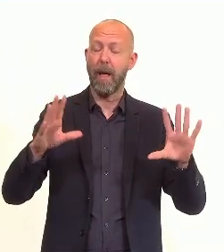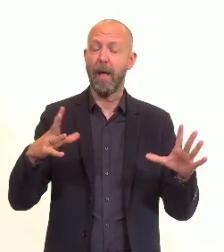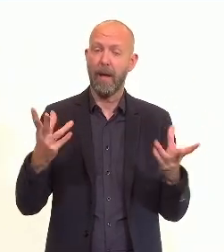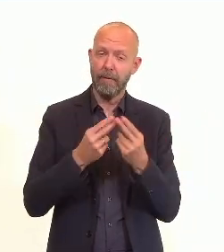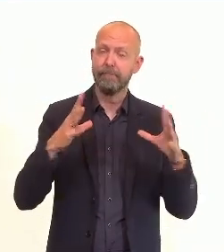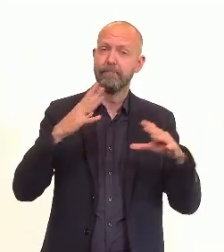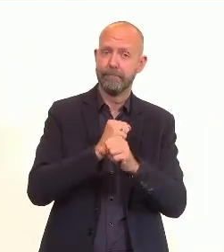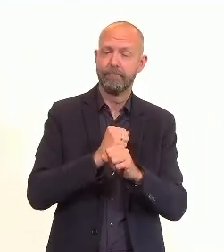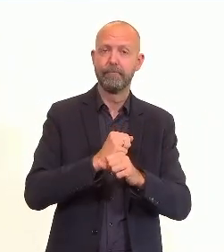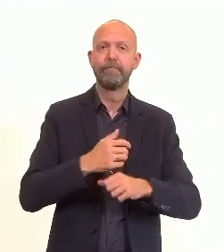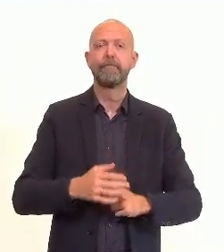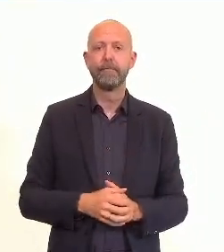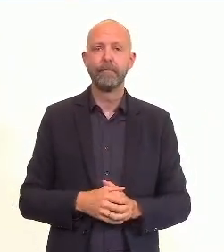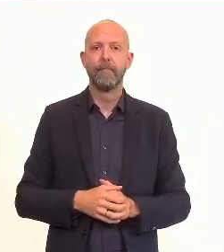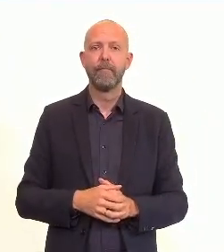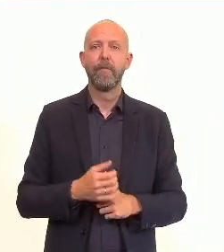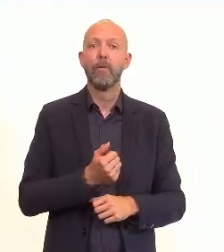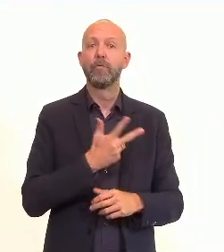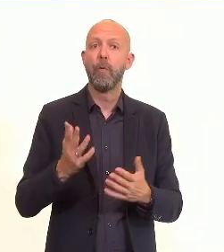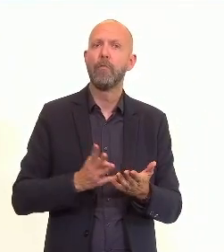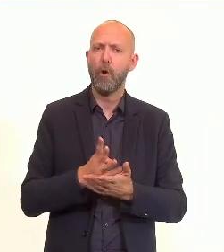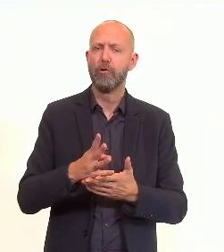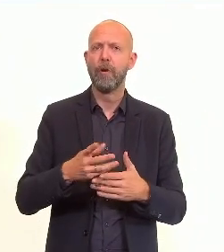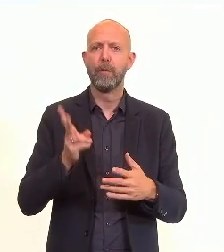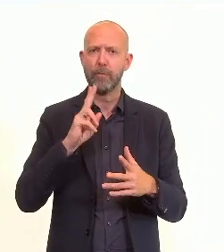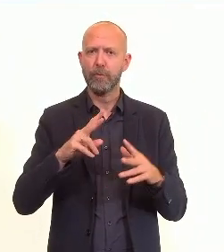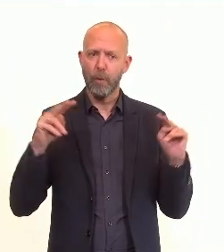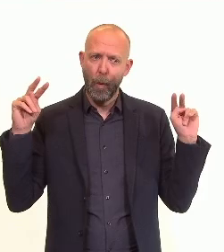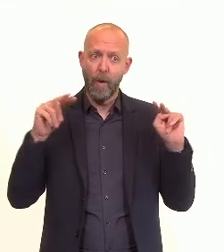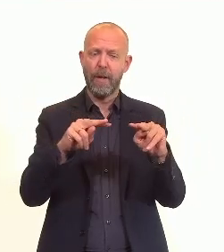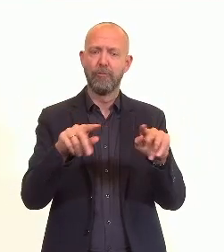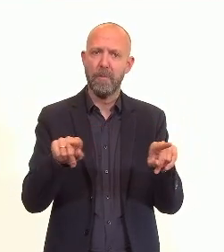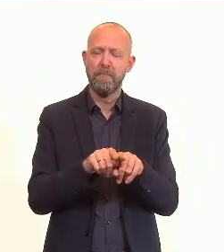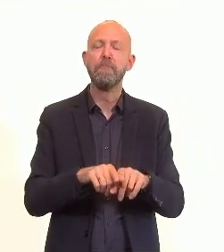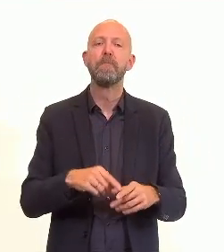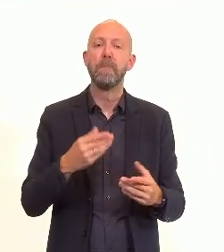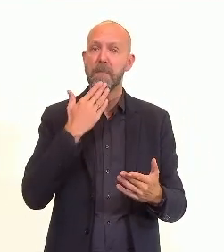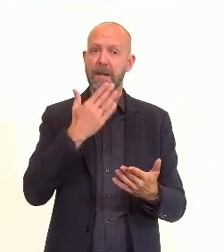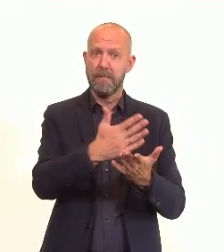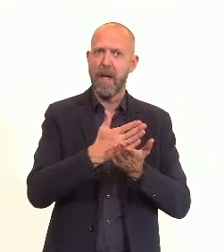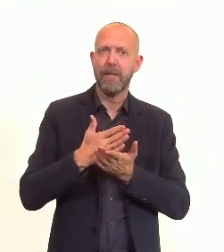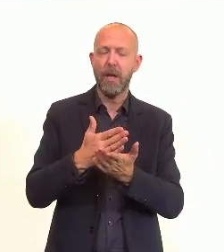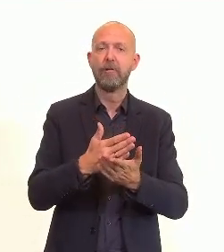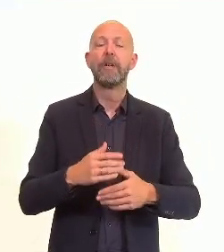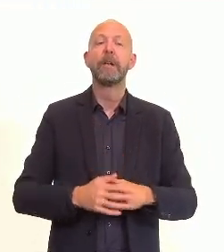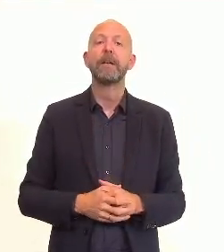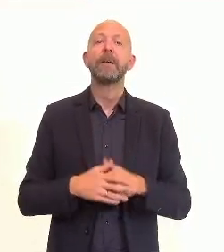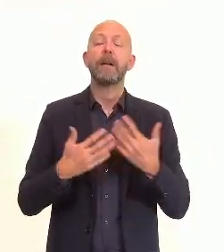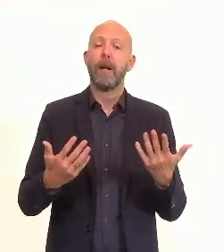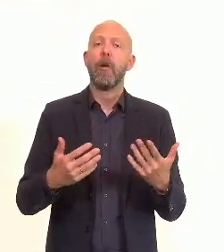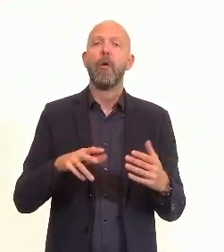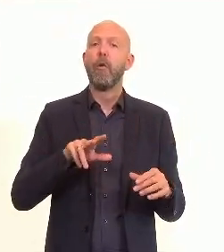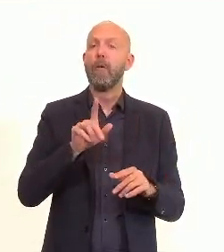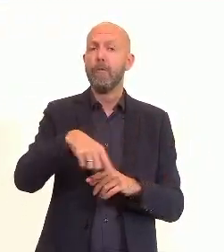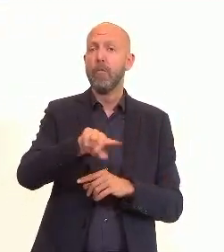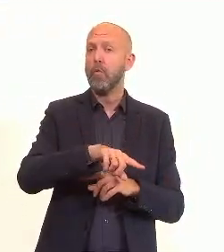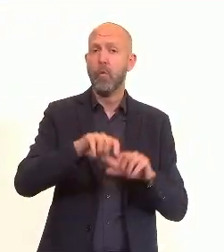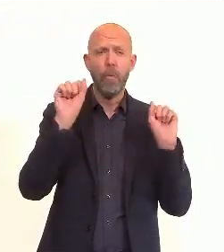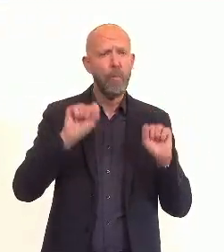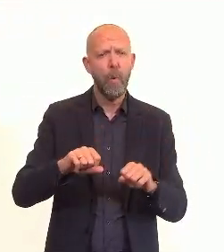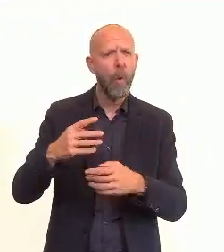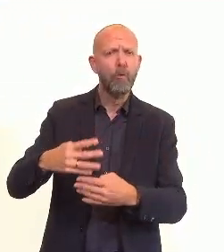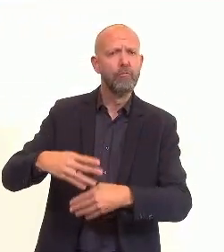un passeport, comme je disais tout à l'heure, mais on est bien dans une dimension relationnelle et la manière dont on essaie de promouvoir le droit des personnes